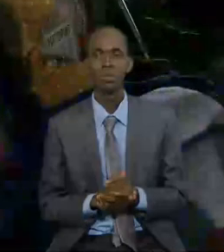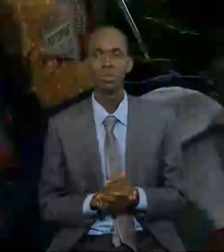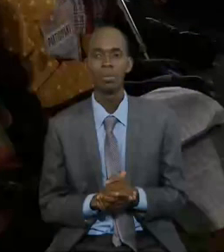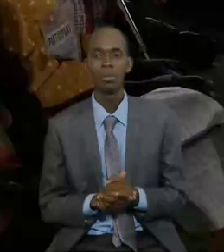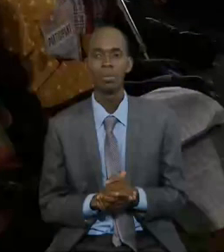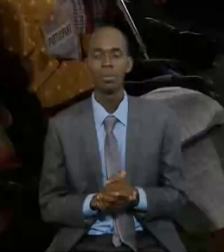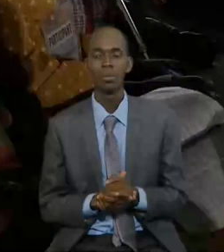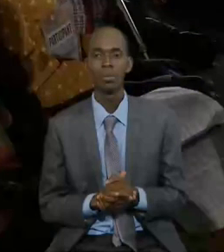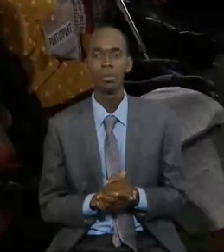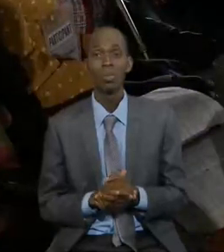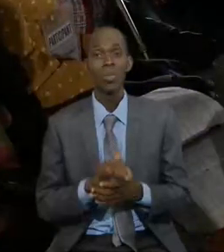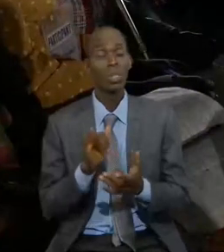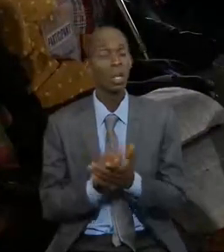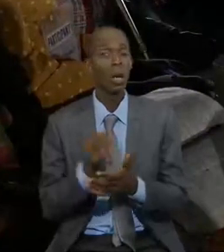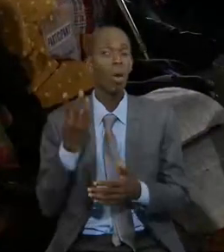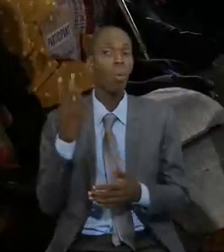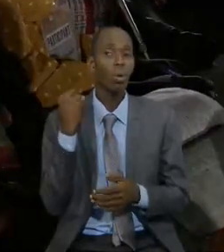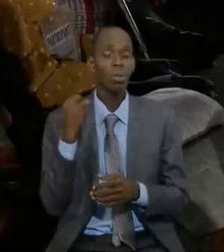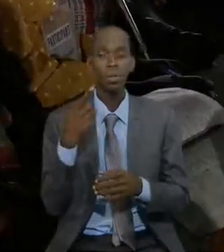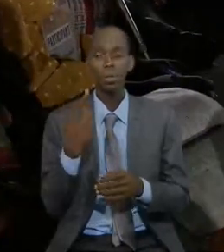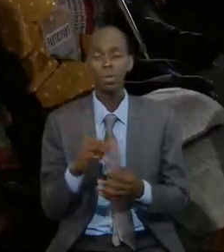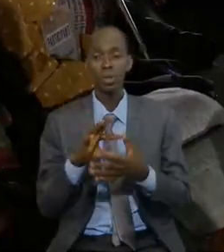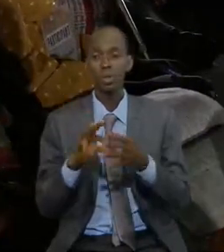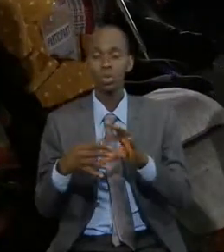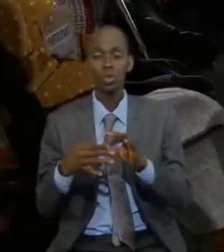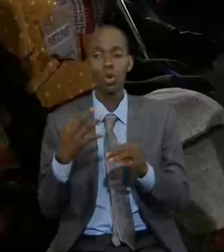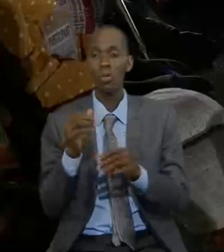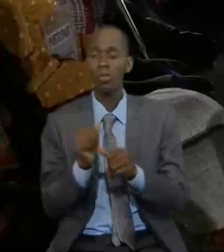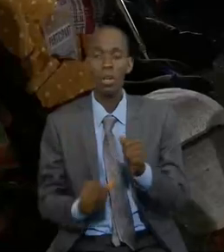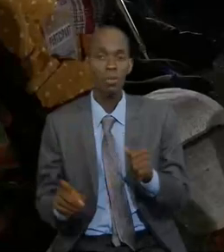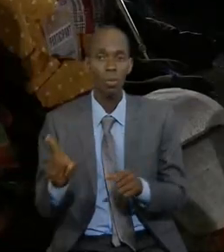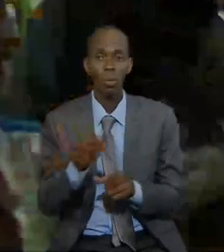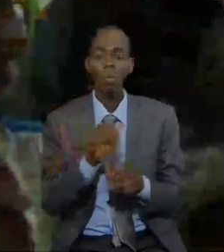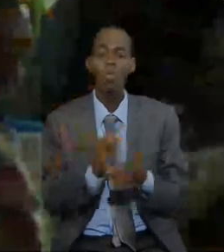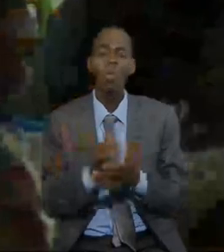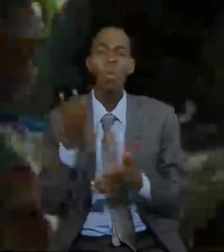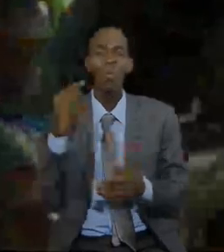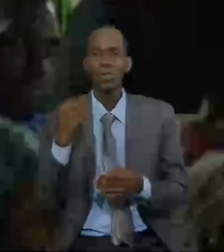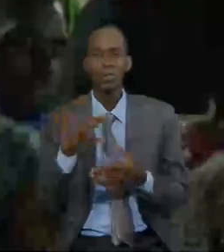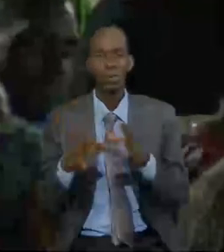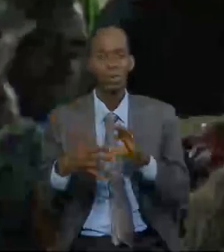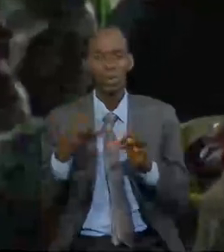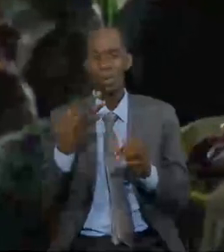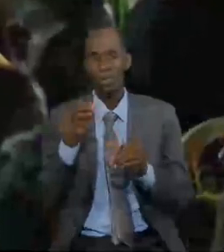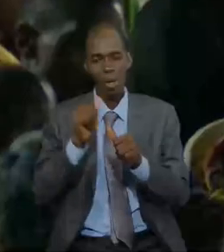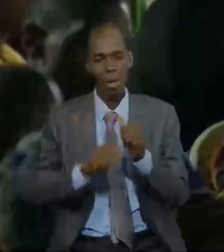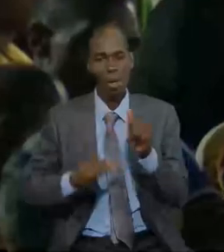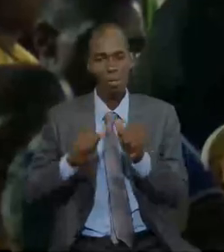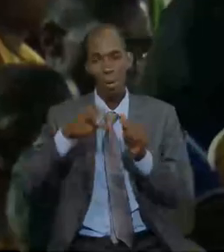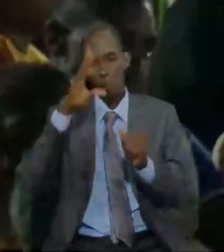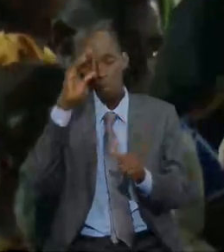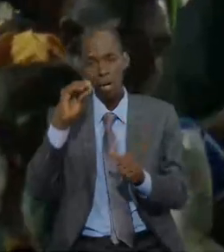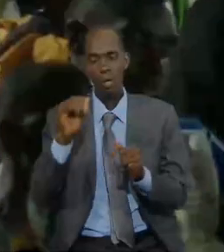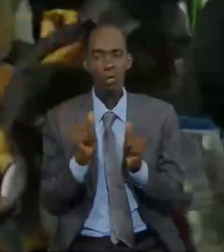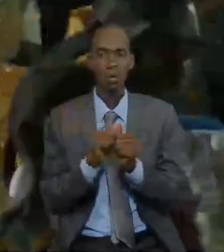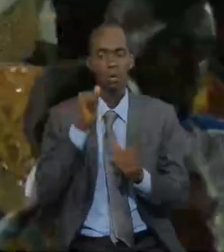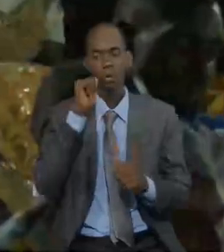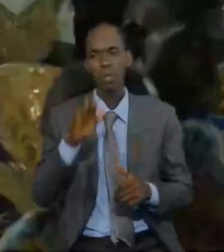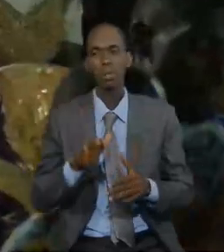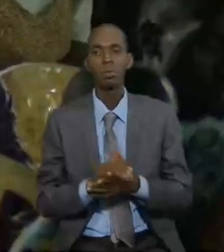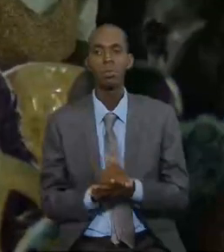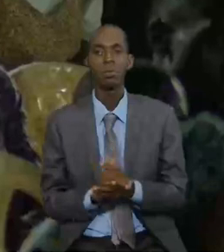n'avais pas Dieu et ça c'était l'histoire de tout le monde c'était dans l'histoire de tout homme de toute